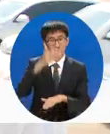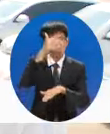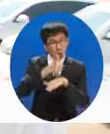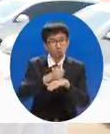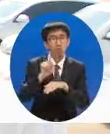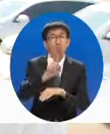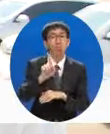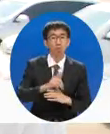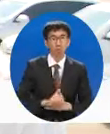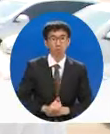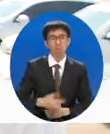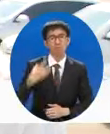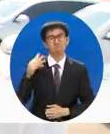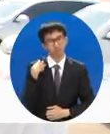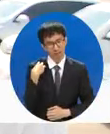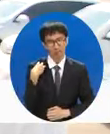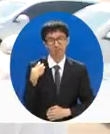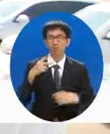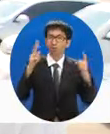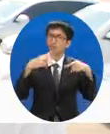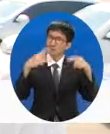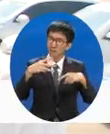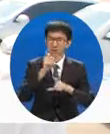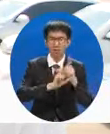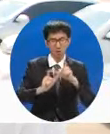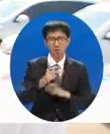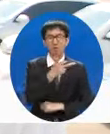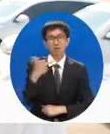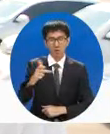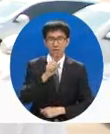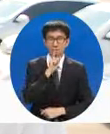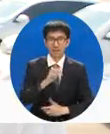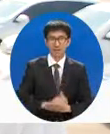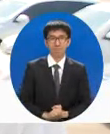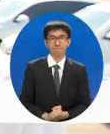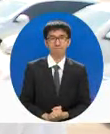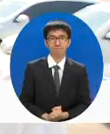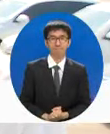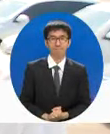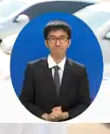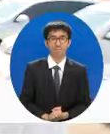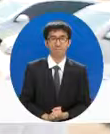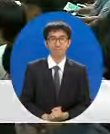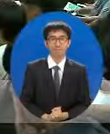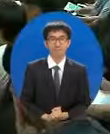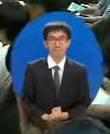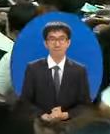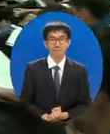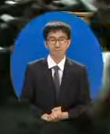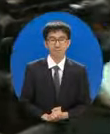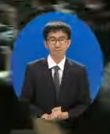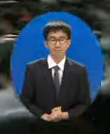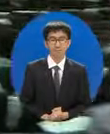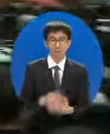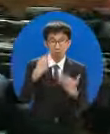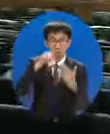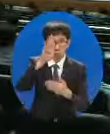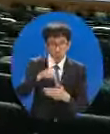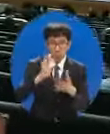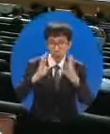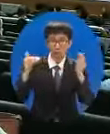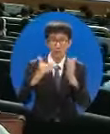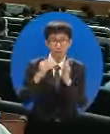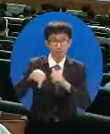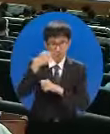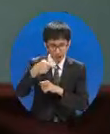따로 가르치겠다는 것이야말로 학습 부담을 훨씬 더 많이 불러일으키는. 교육부는 공청회 이후